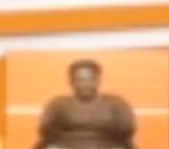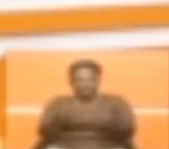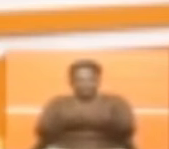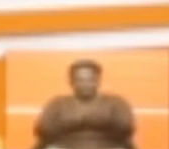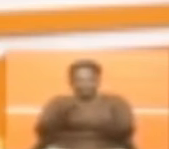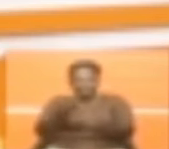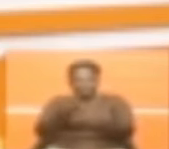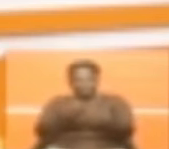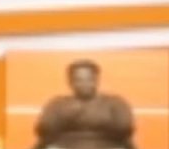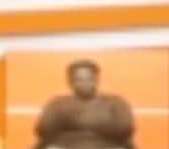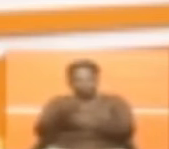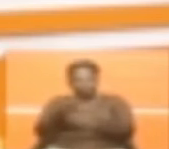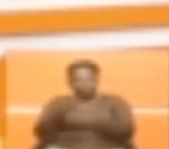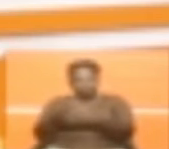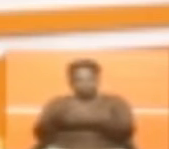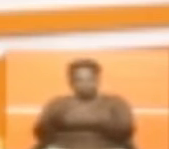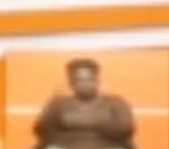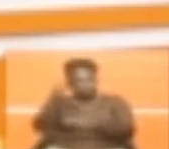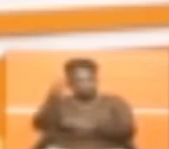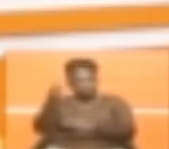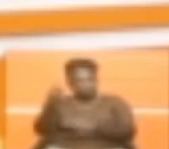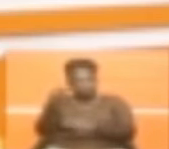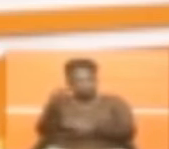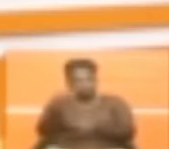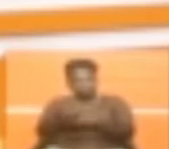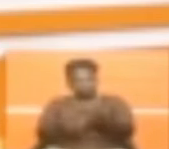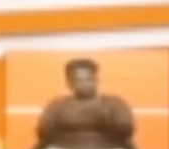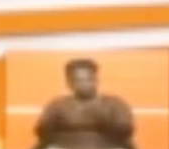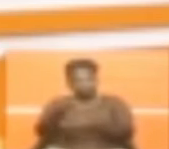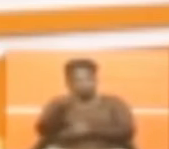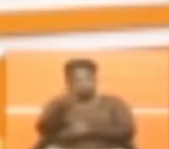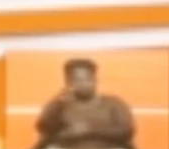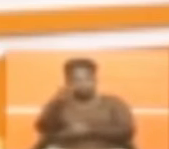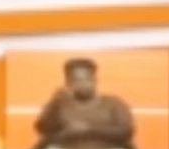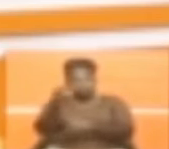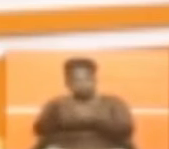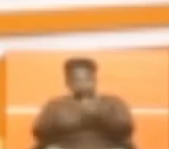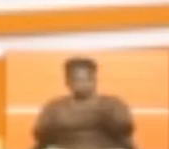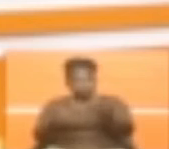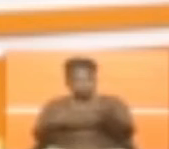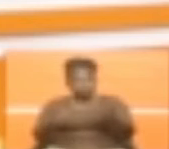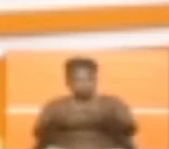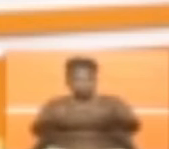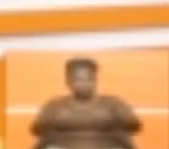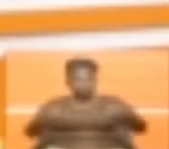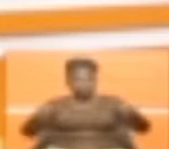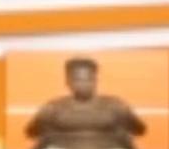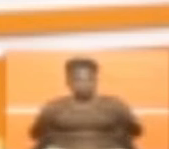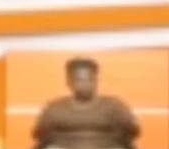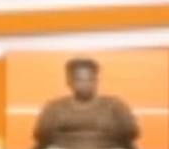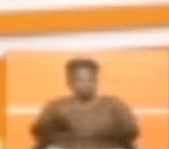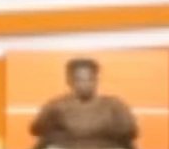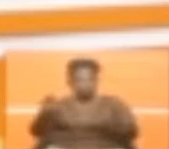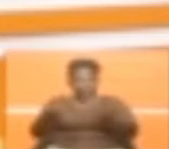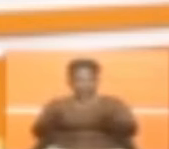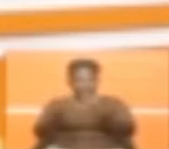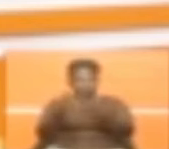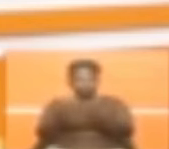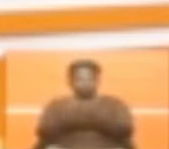nyumba okumala emyaka 3 nga tasasula rent jibikidde nga Garland Road yakuddemu oluggi ade mu nyumba